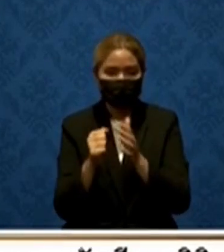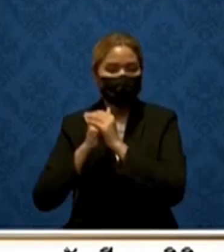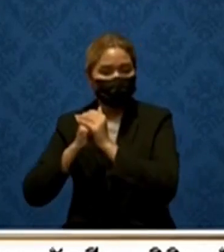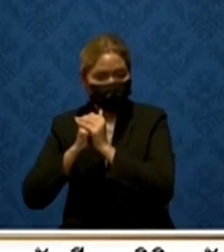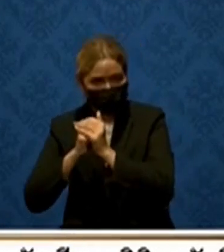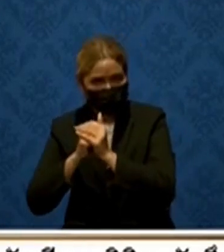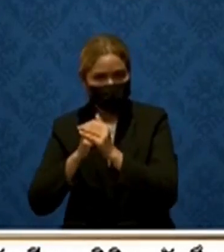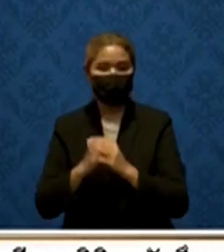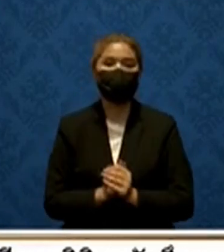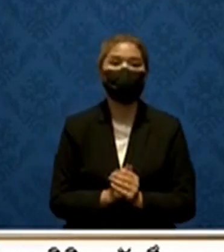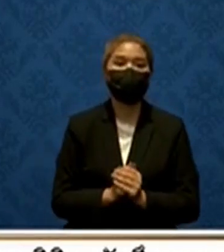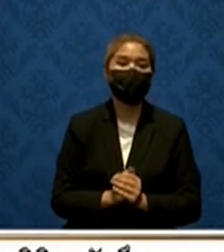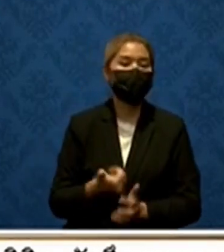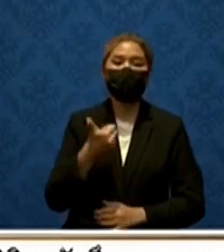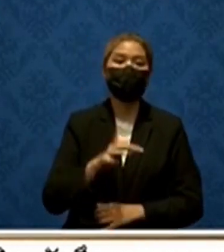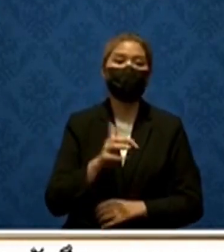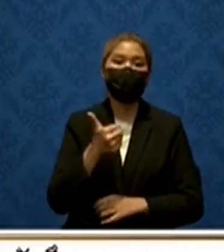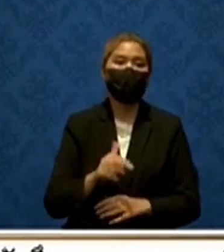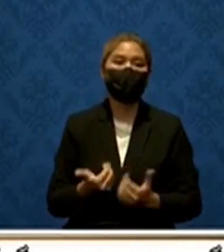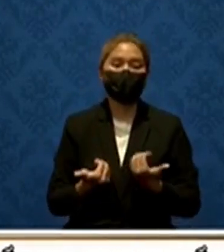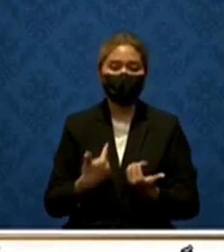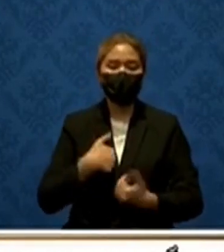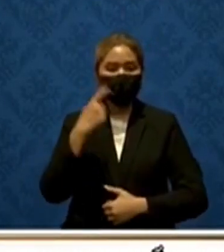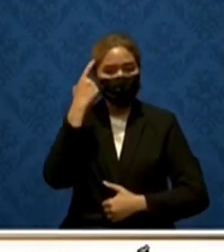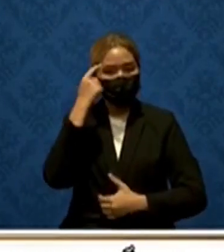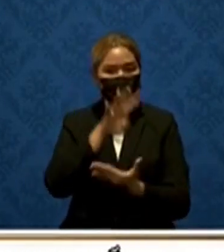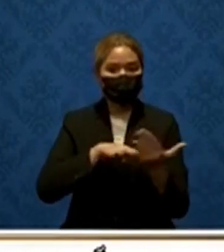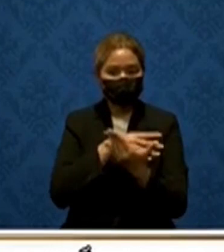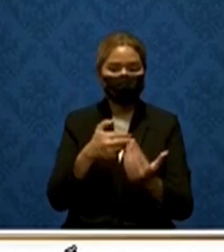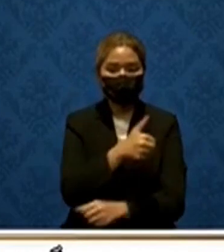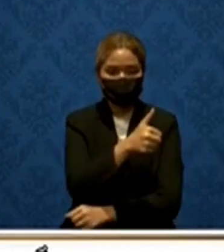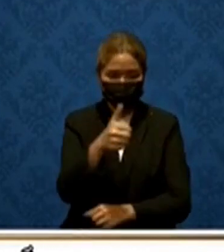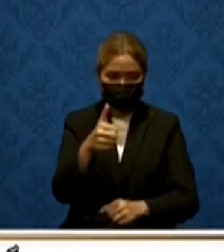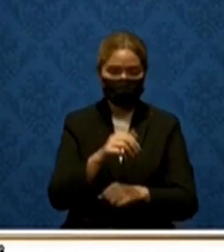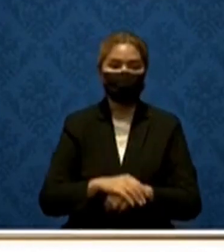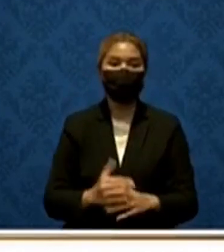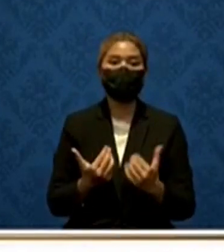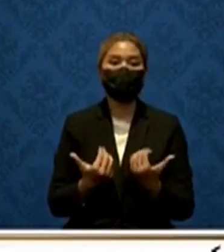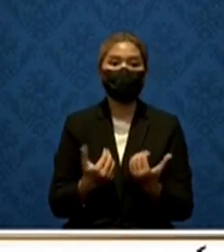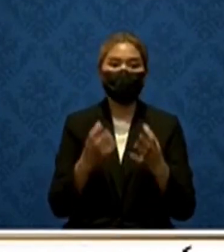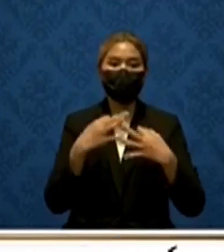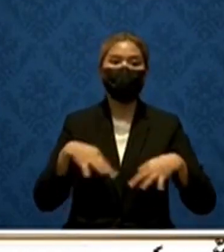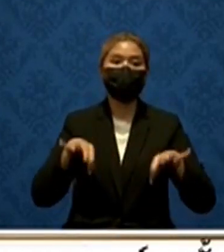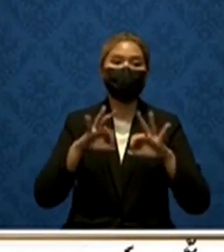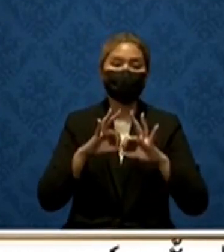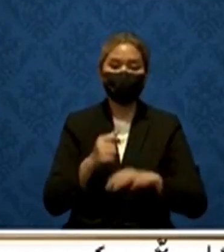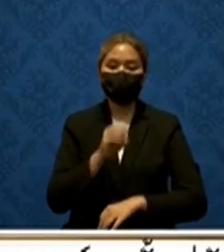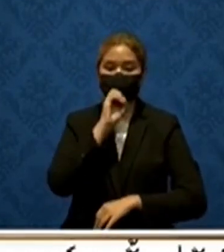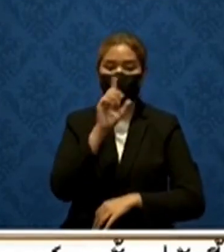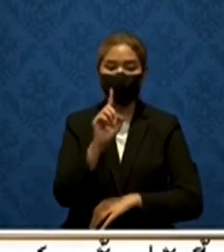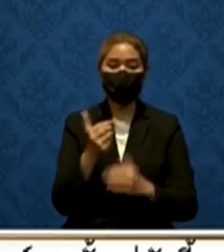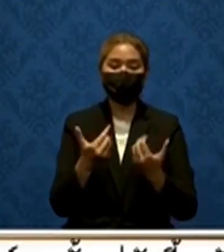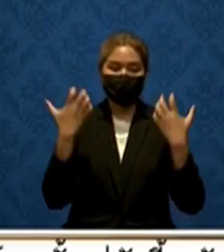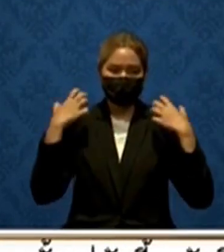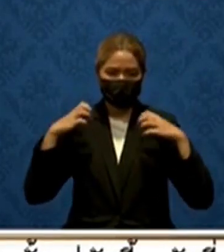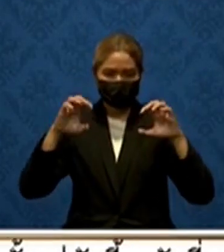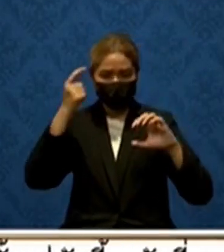าทั้งหมดนเป็นคามประทรฐนดีของท่านนะครับแต่ว่าสิ่งที่ขอเรียนก็คอรัตบาลทำอยู่แล้ลับ